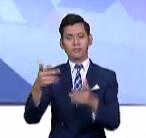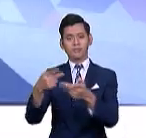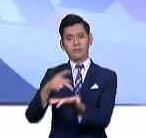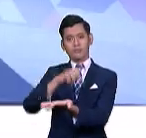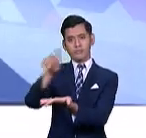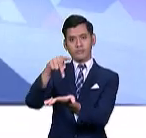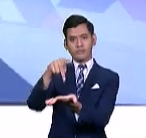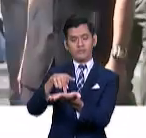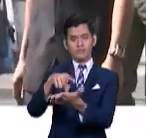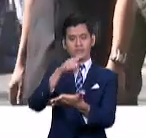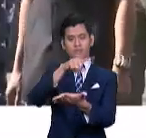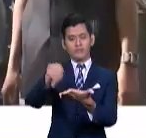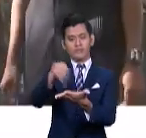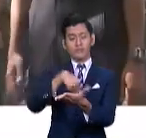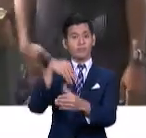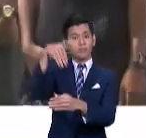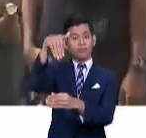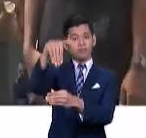mengundi.